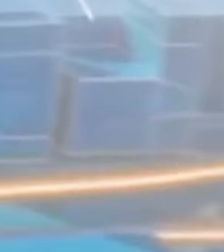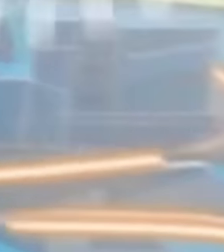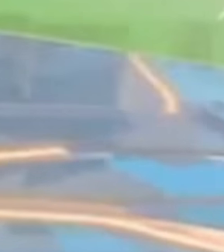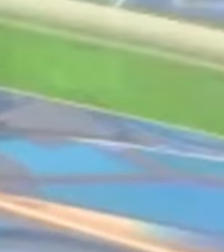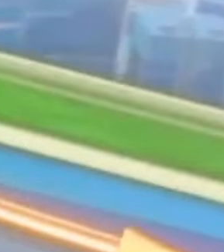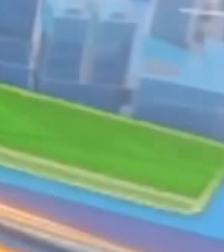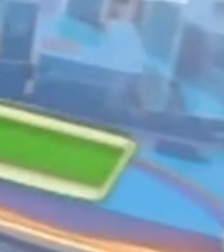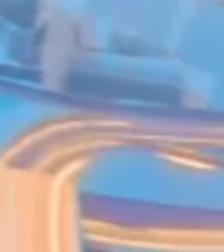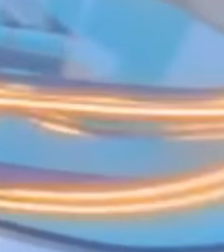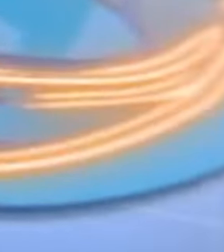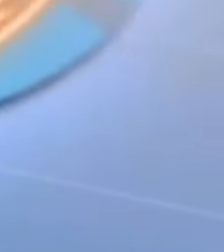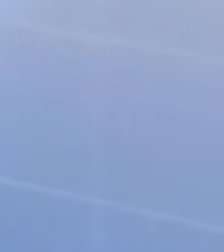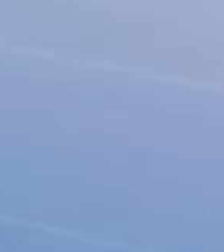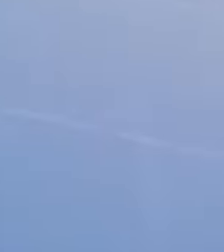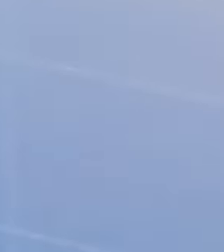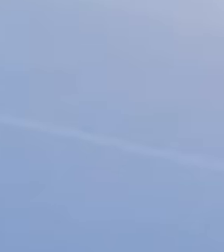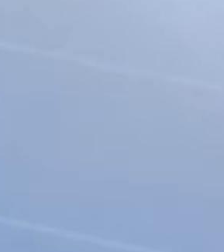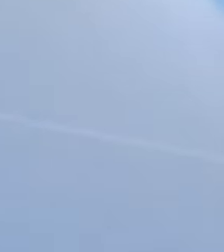le tournoi de la Munich.